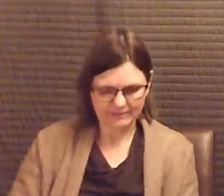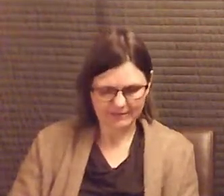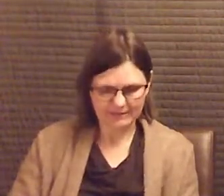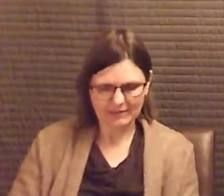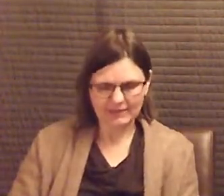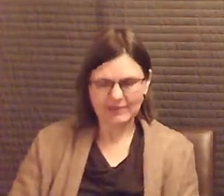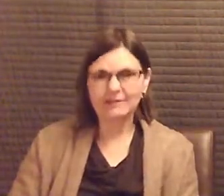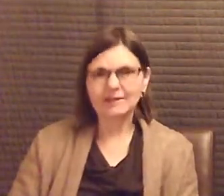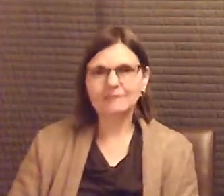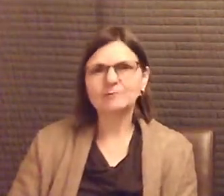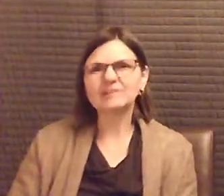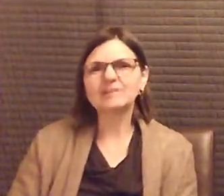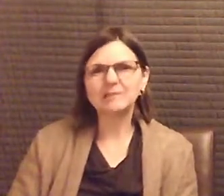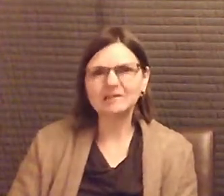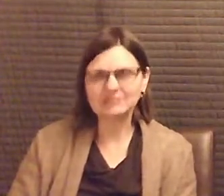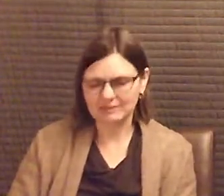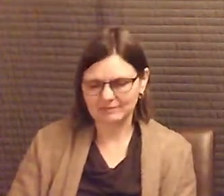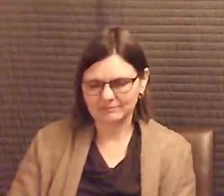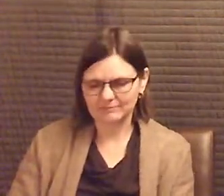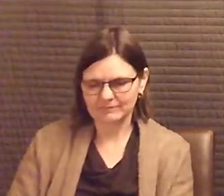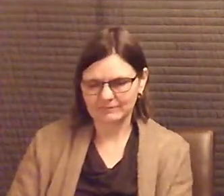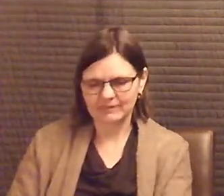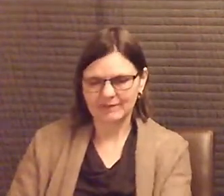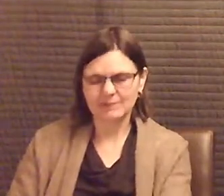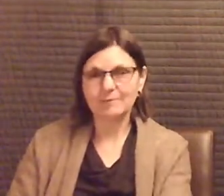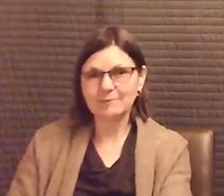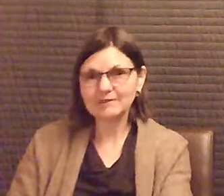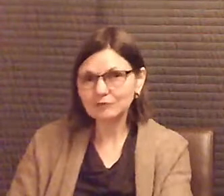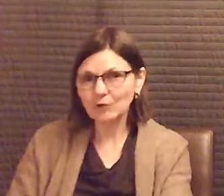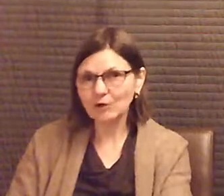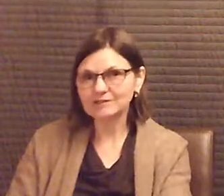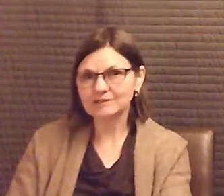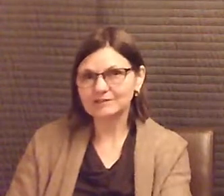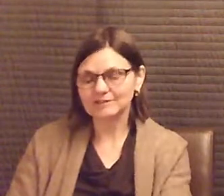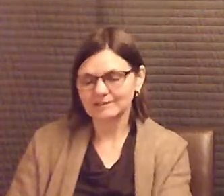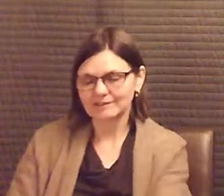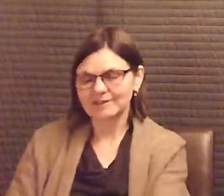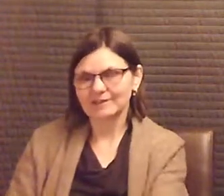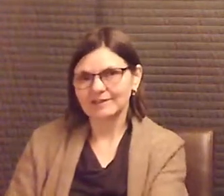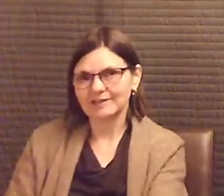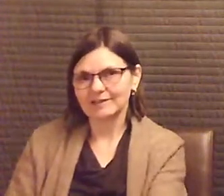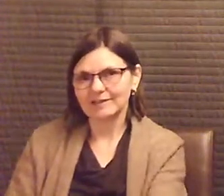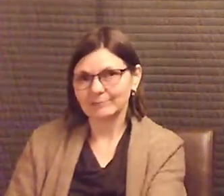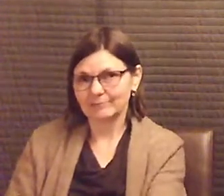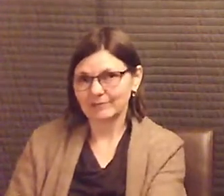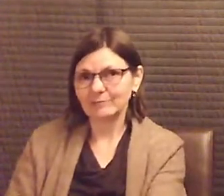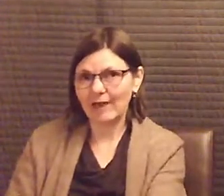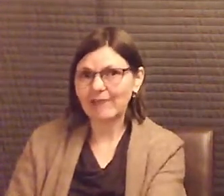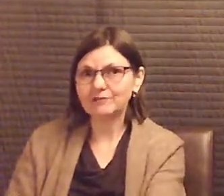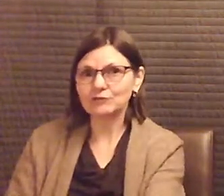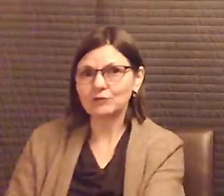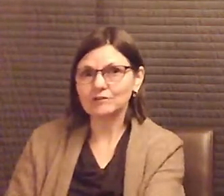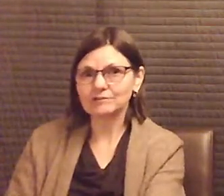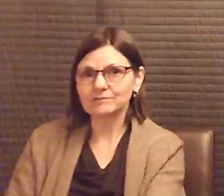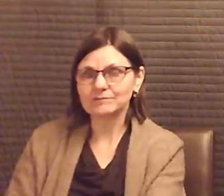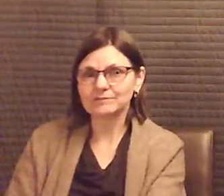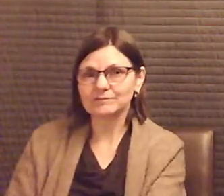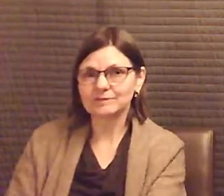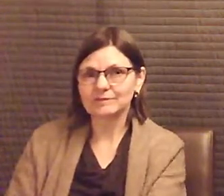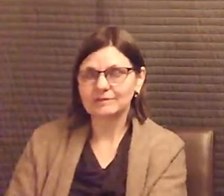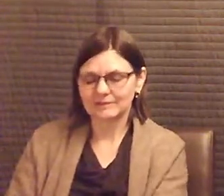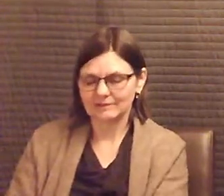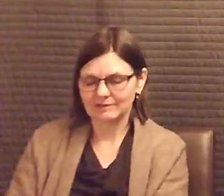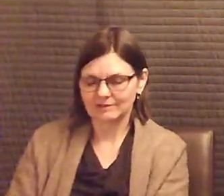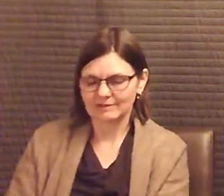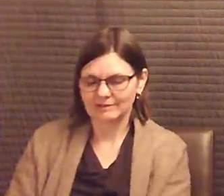prestolite en leven met dit is wat we door met een paar dingen nodig te blijven in het woord micro